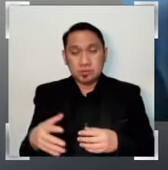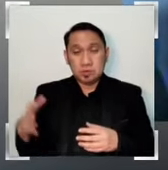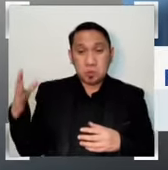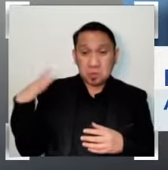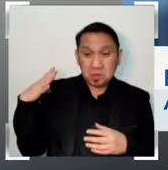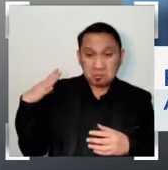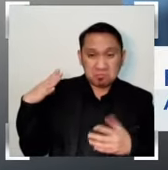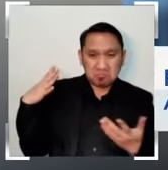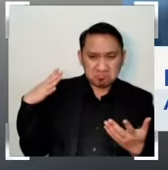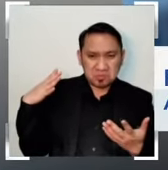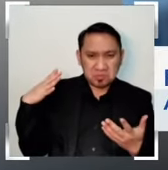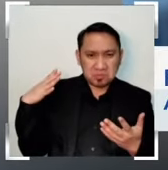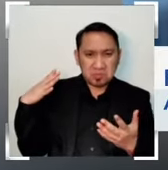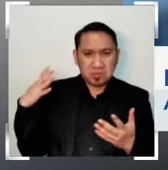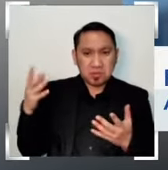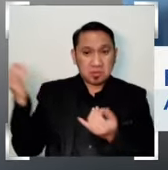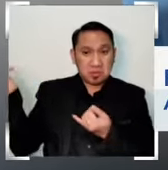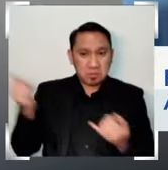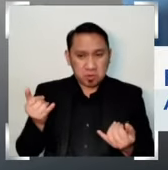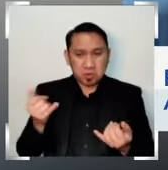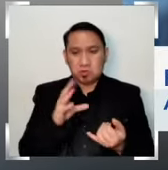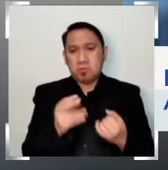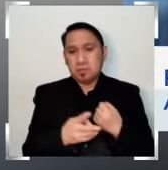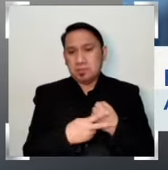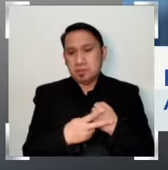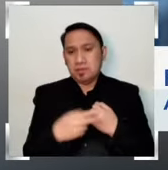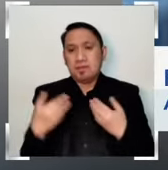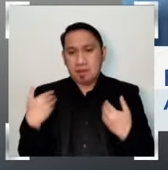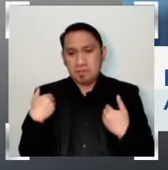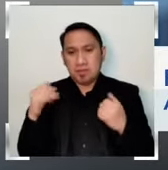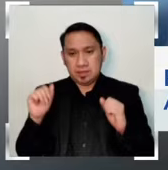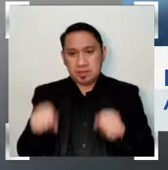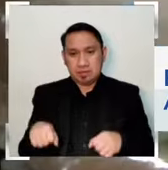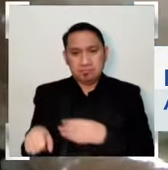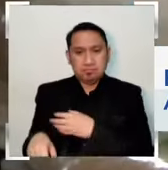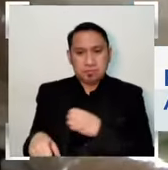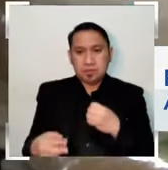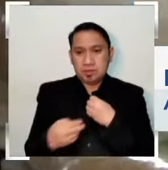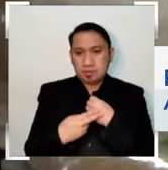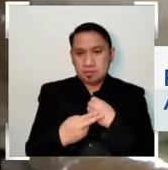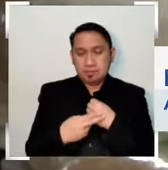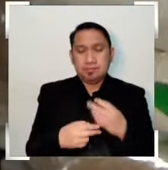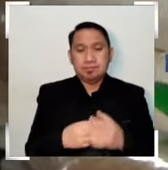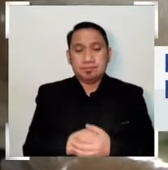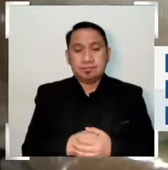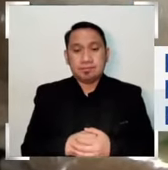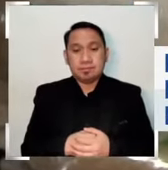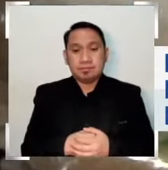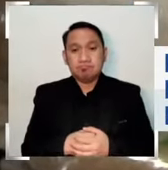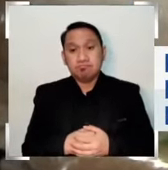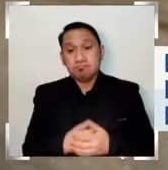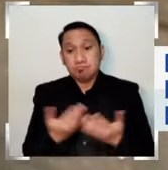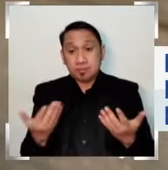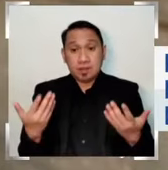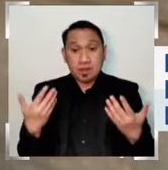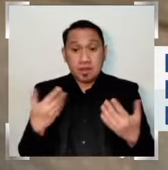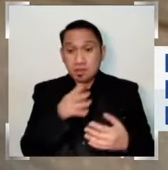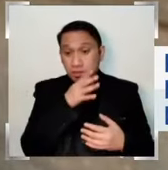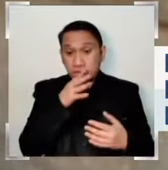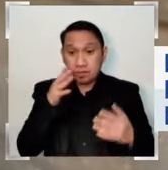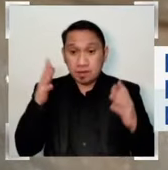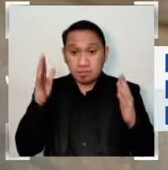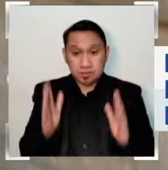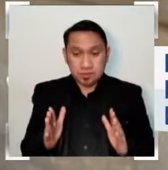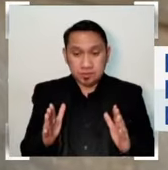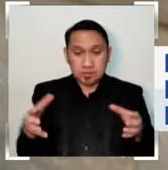then we have to import. So it's going to take us 2 weeks, 3 weeks, 1 month. Pabor dito ang samahan ng mga magsasaka na United